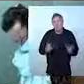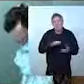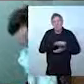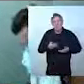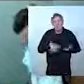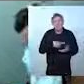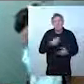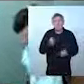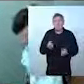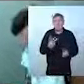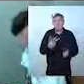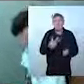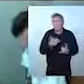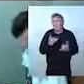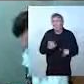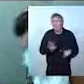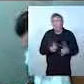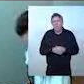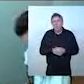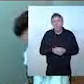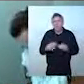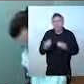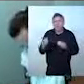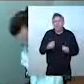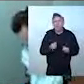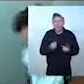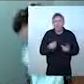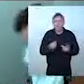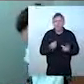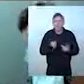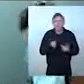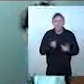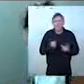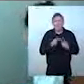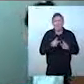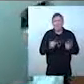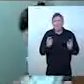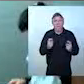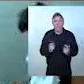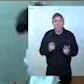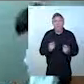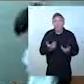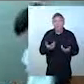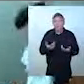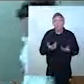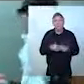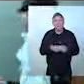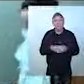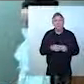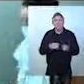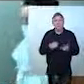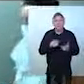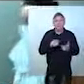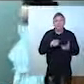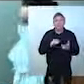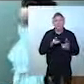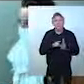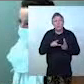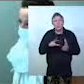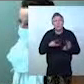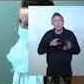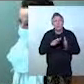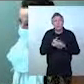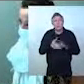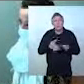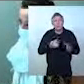qui a impacté les finances de la ville. Nous avons aussi expliqué que la réforme de la taxe d'habitation va aussi impacter